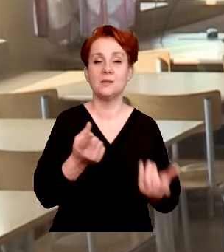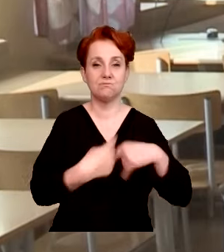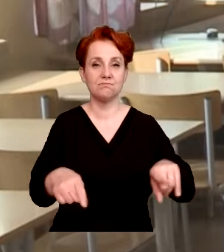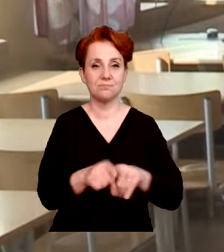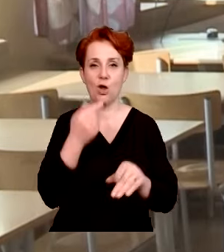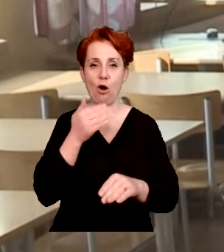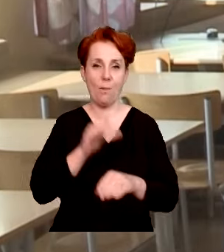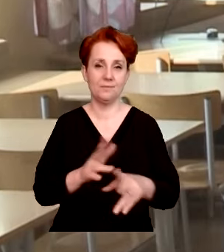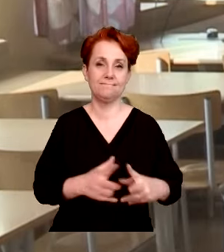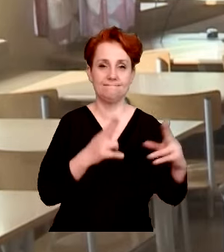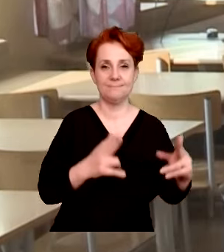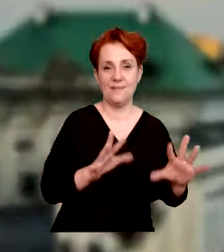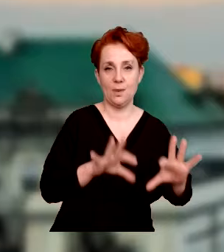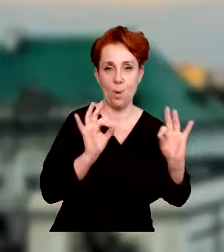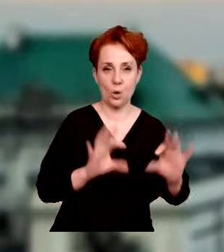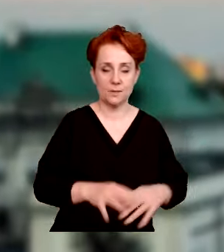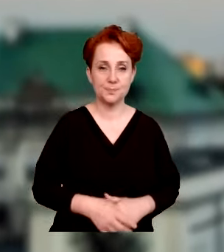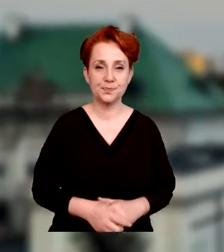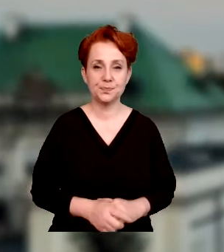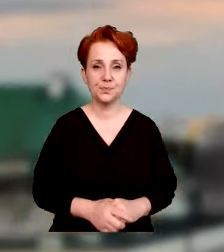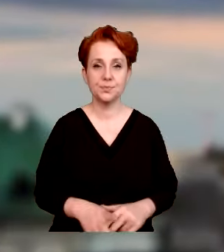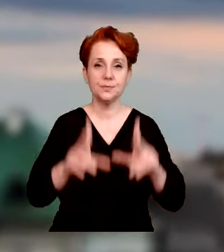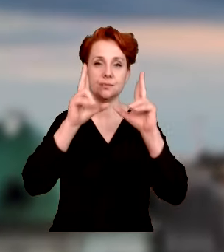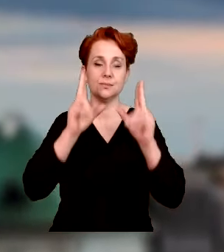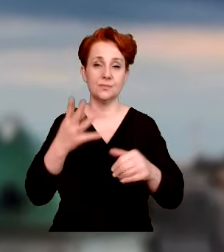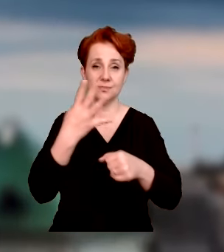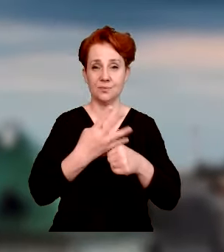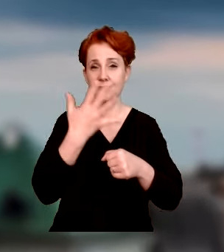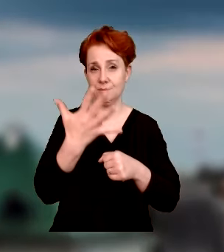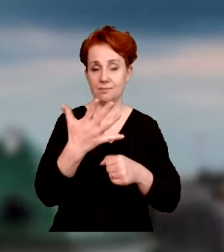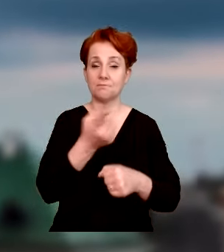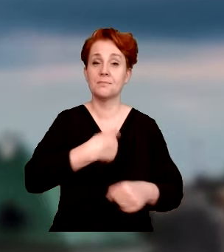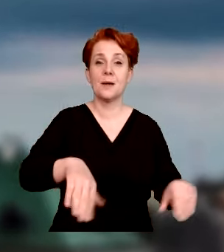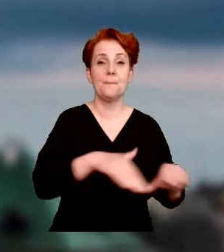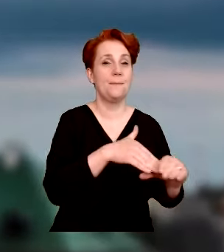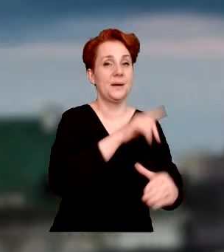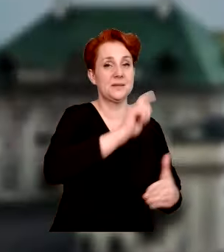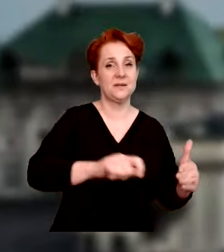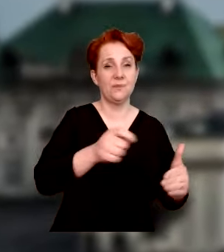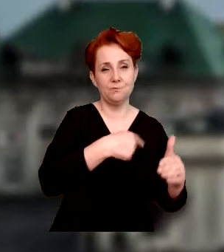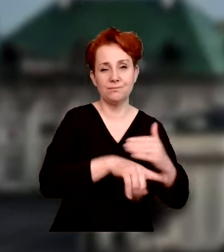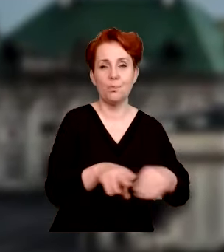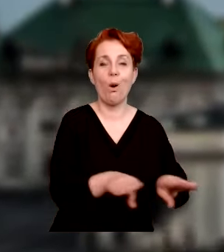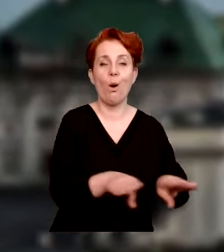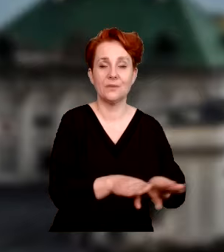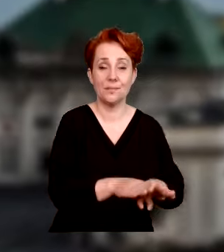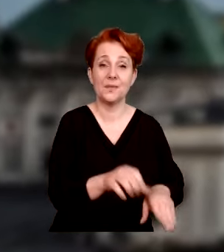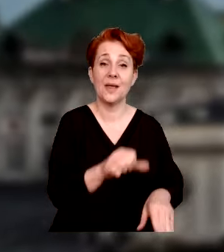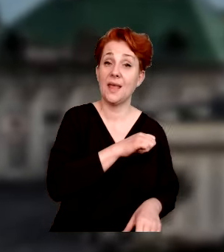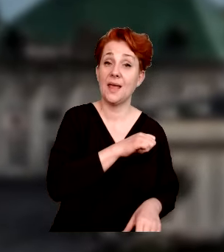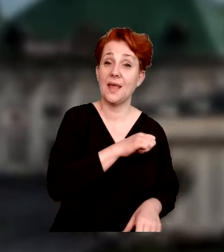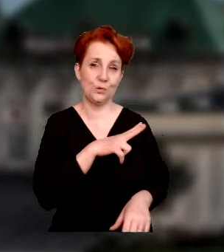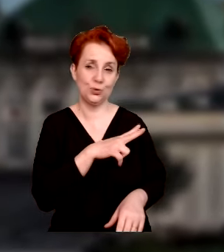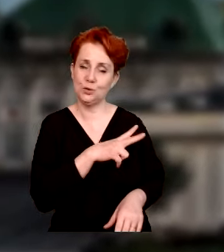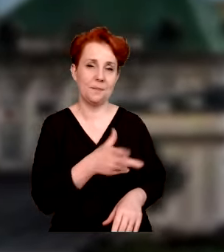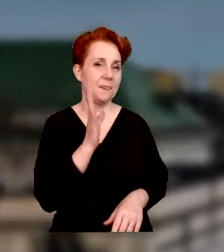obietnicy wyborczej. Konkret 45. Zlikwidujemy prace domowe w szkołach podstawowych. W klasach 1-3 nie